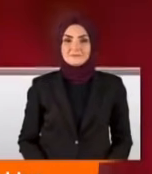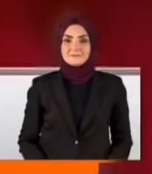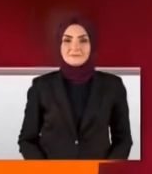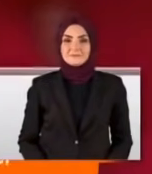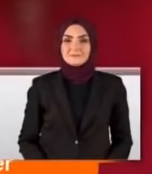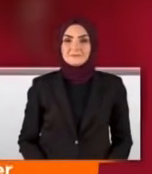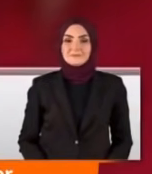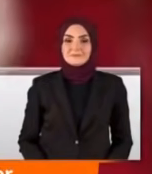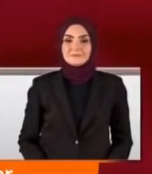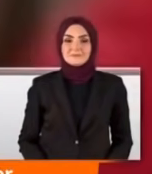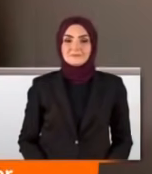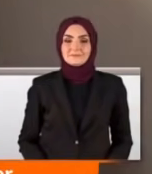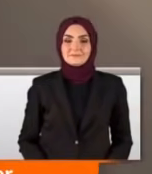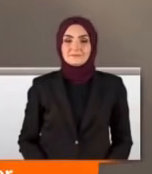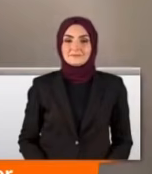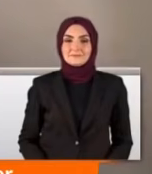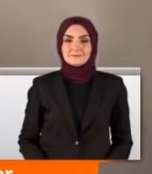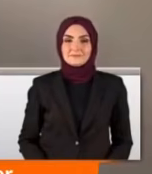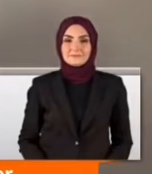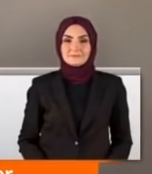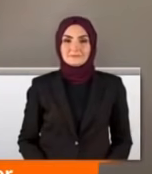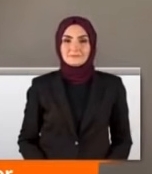diyorum? Fatih.